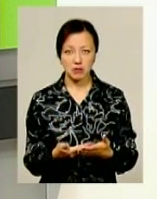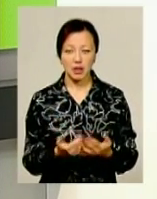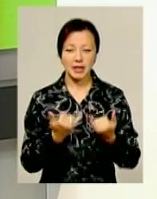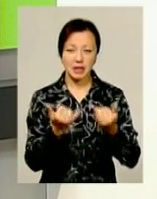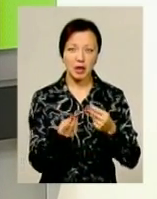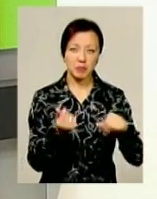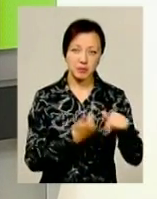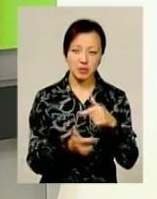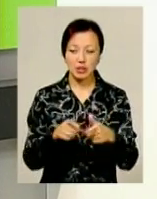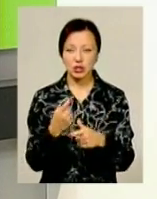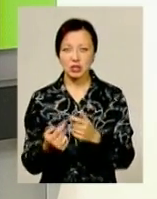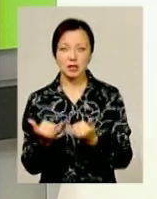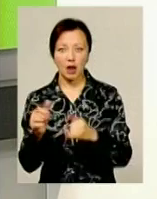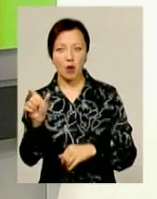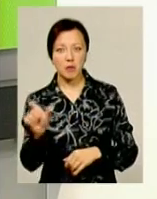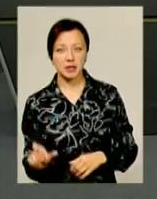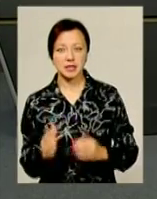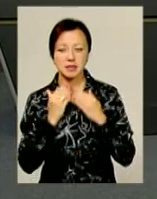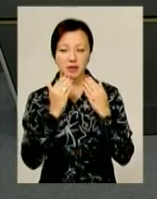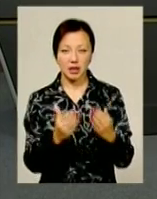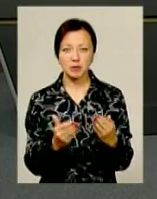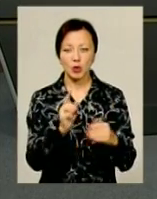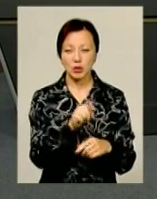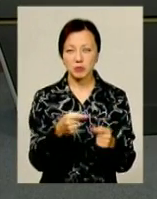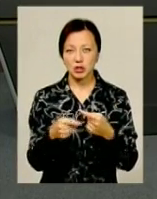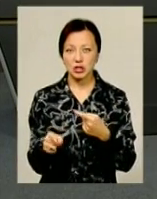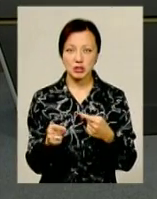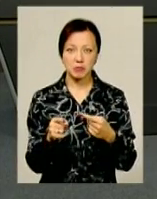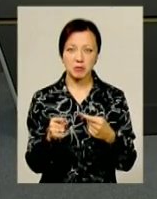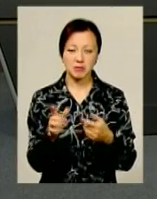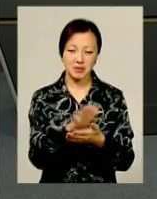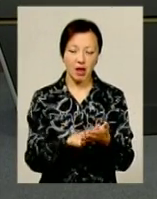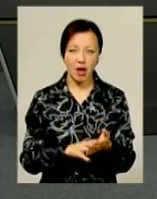підприємця чи для громадянина, який звертається з одним чи іншим зверненням, йому не потрібно